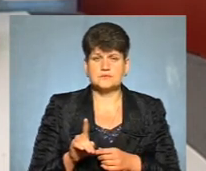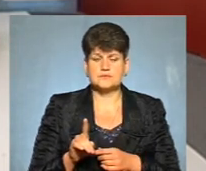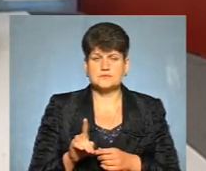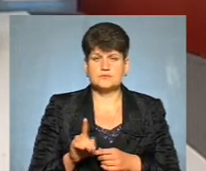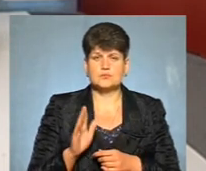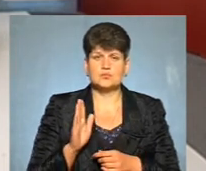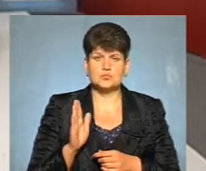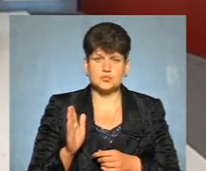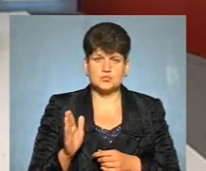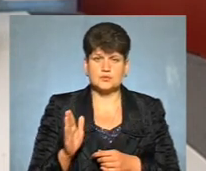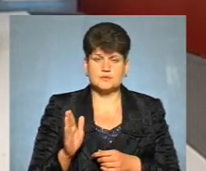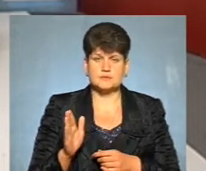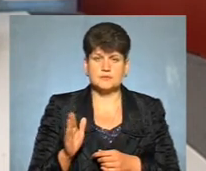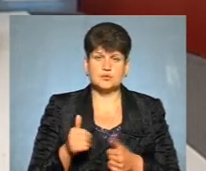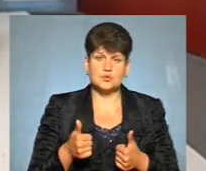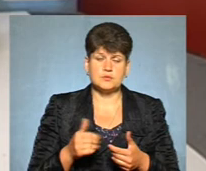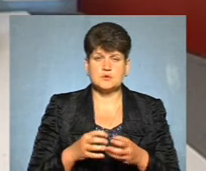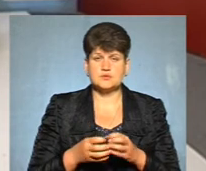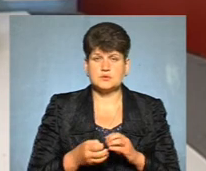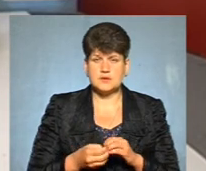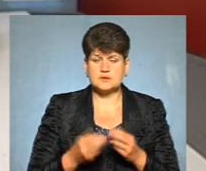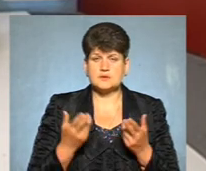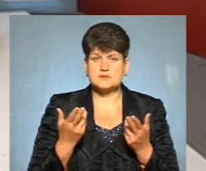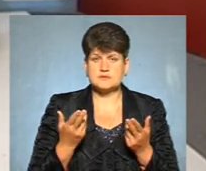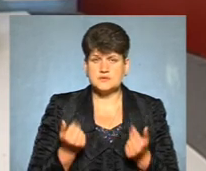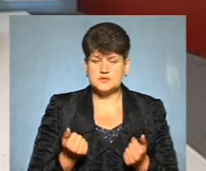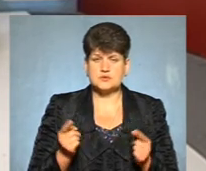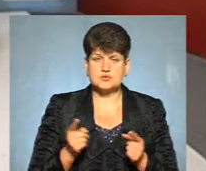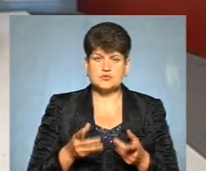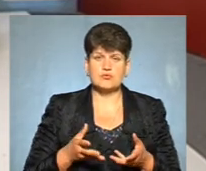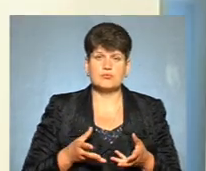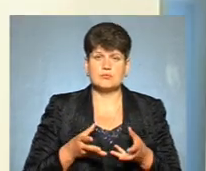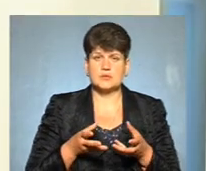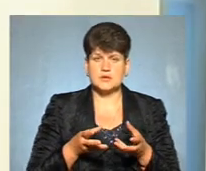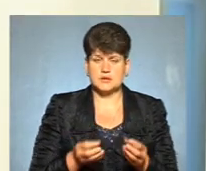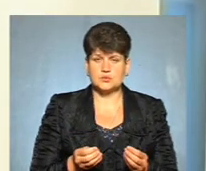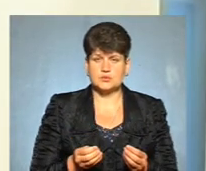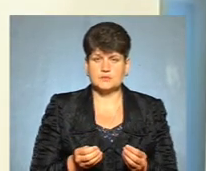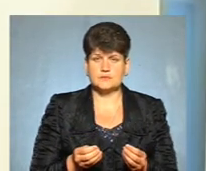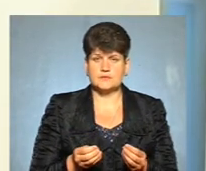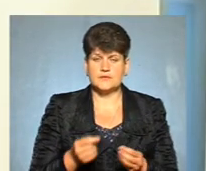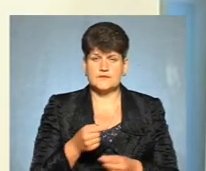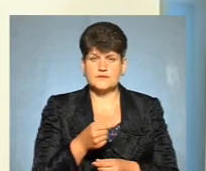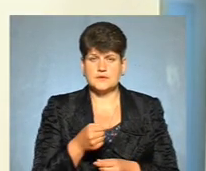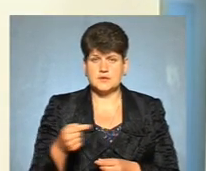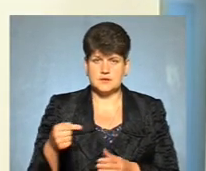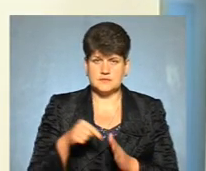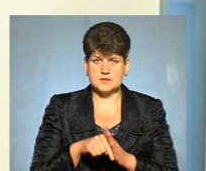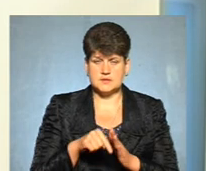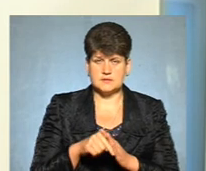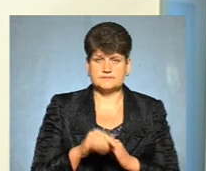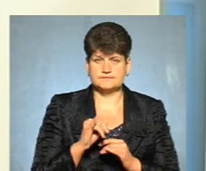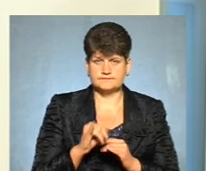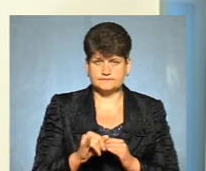що буде добрий результат, але, звичайно, що вплинуло в від'ємному значенні, тобто в